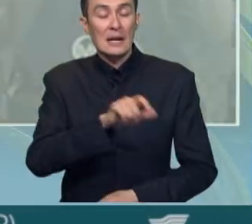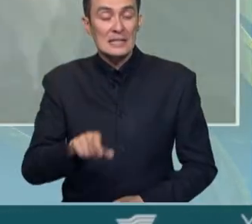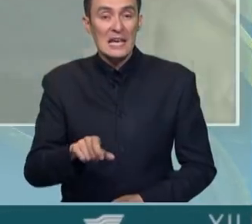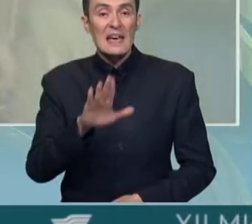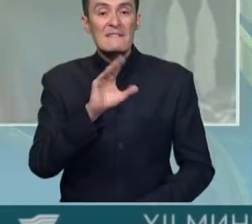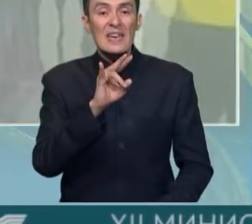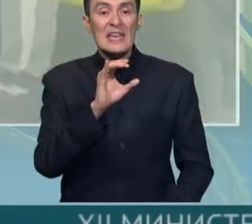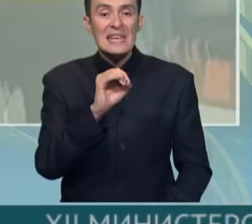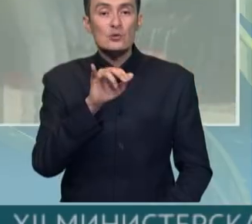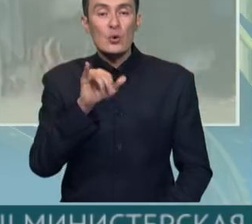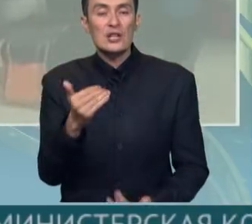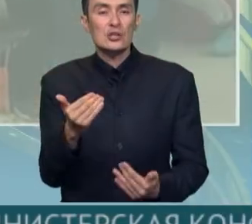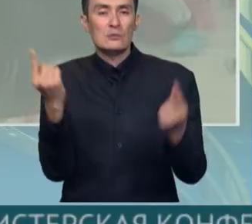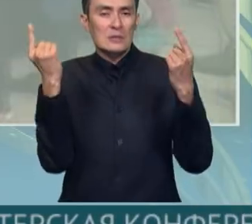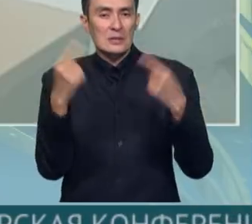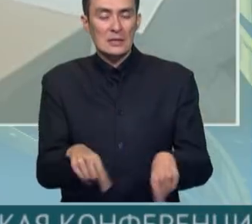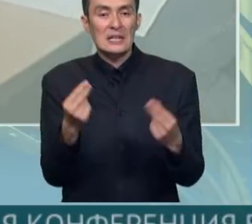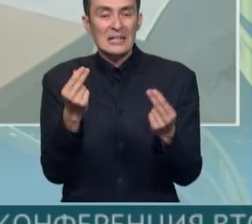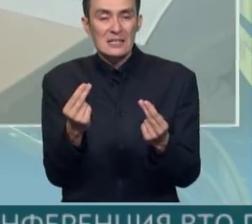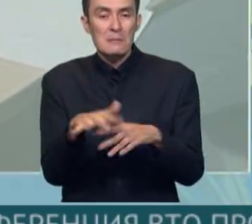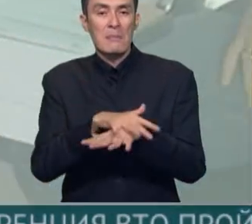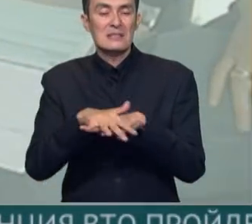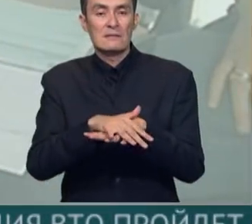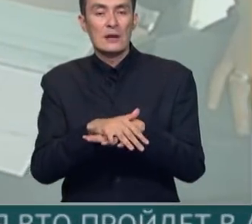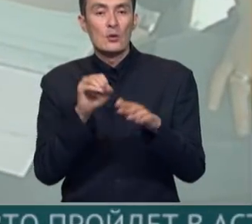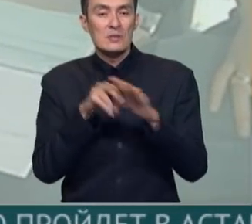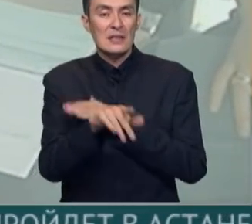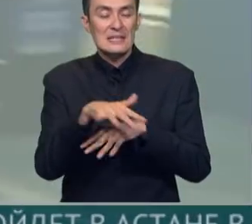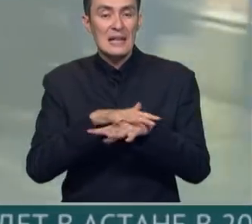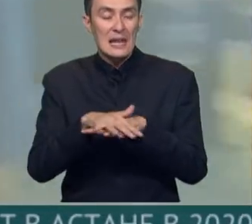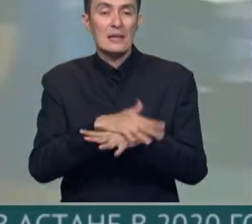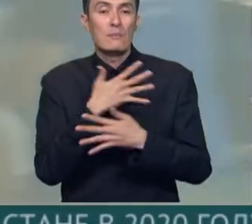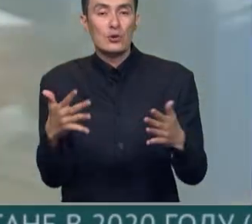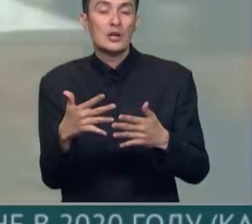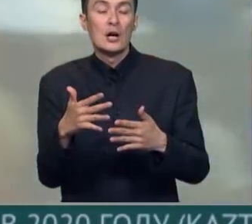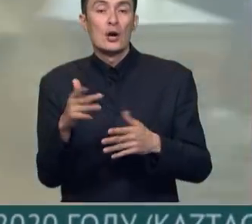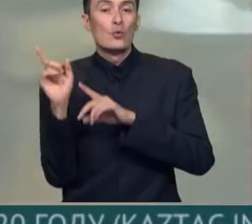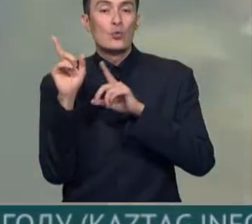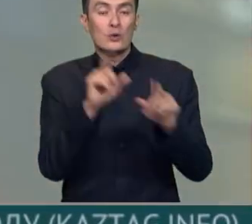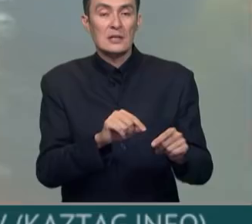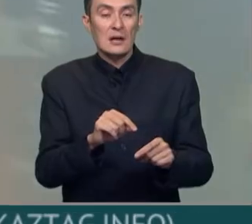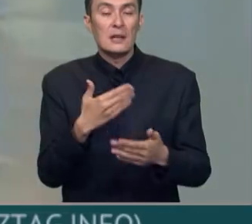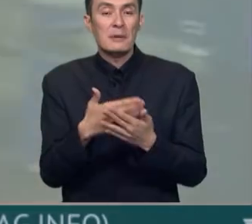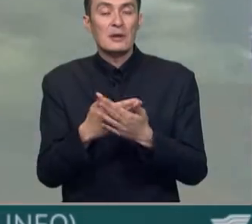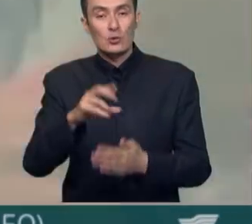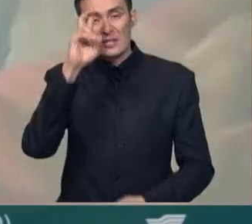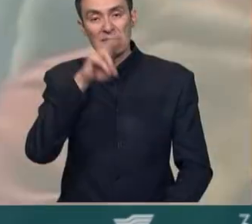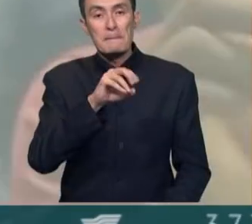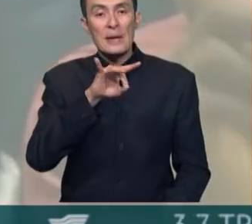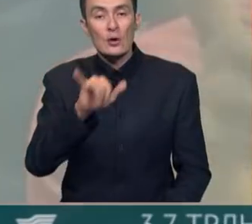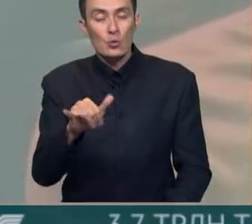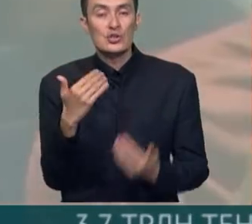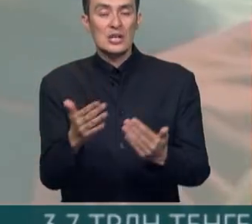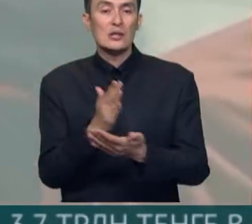Венесуэле глубокий кризис вызвал массовую миграцию населения. Большинство граждан бегут из страны в Перу. Сейчас